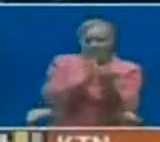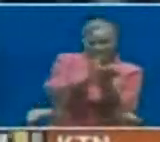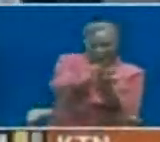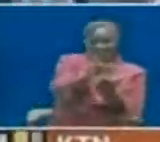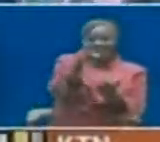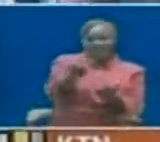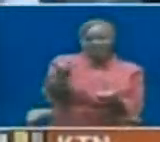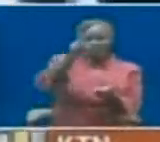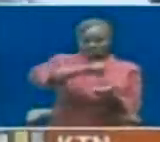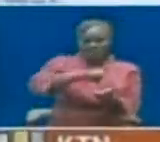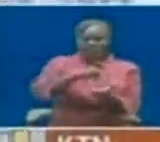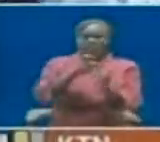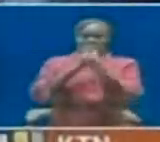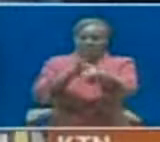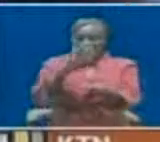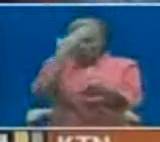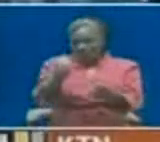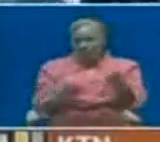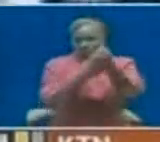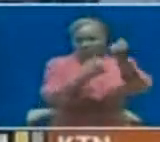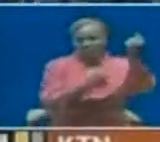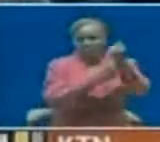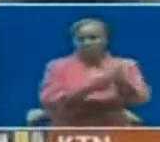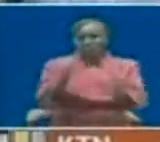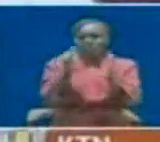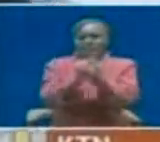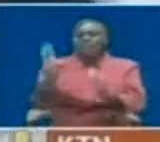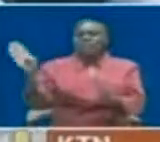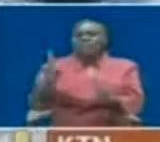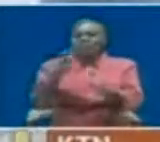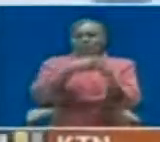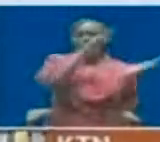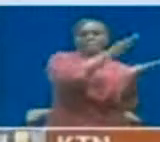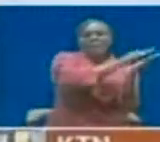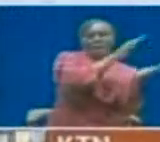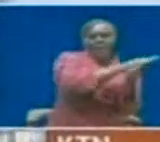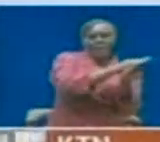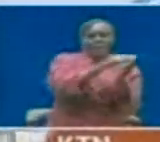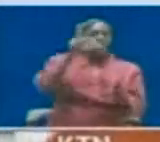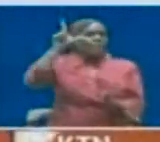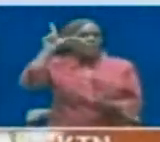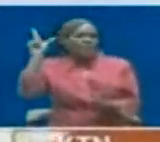Ongezeko hilo la tuzo kwa washindi ni kufuatia udhamini wa shilingi milioni 10 kutoka benki ya ABC. Lin Washira, KTN Michezo.